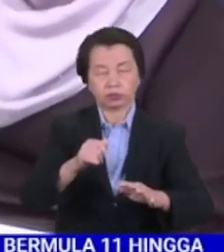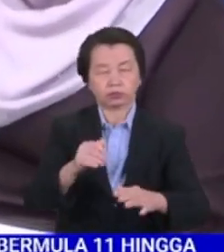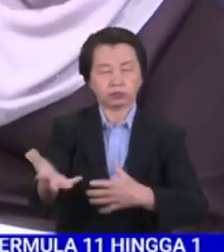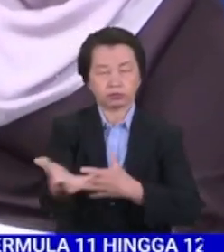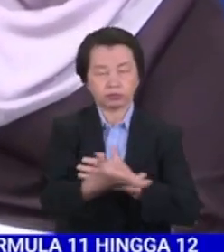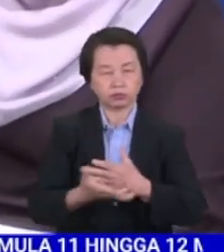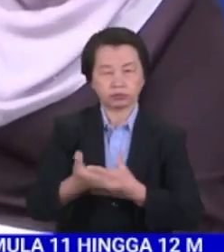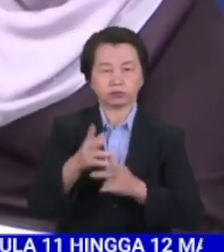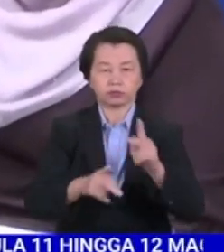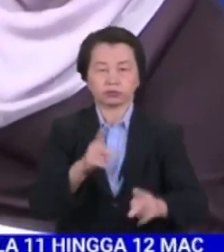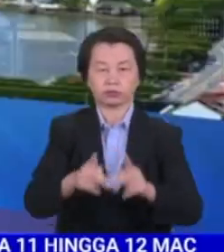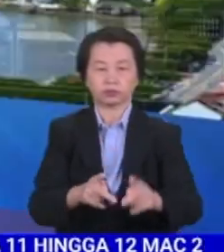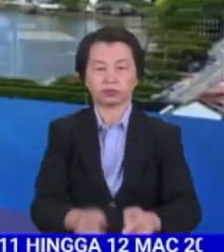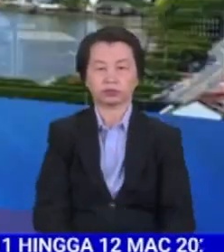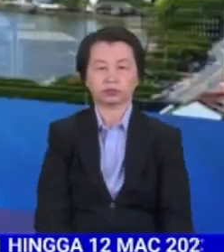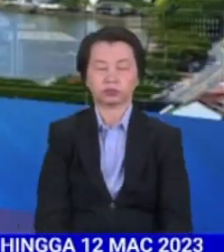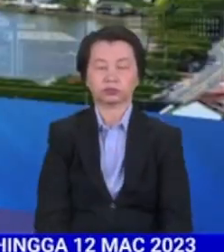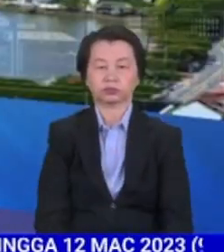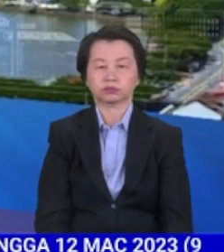Ummah.